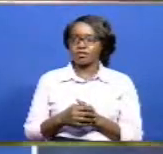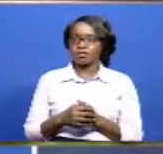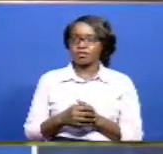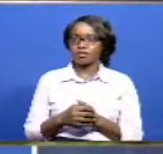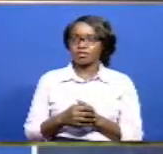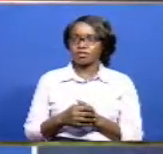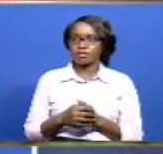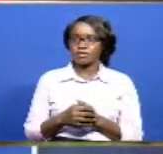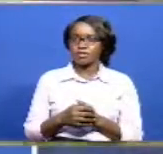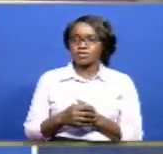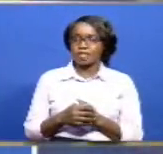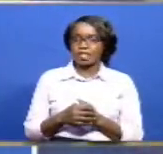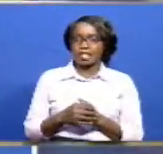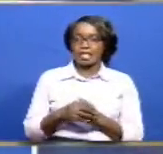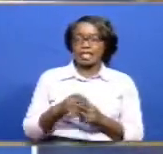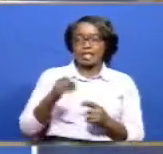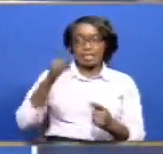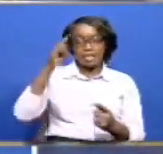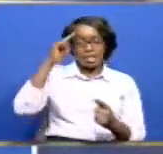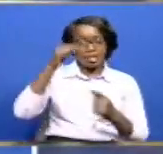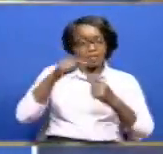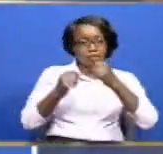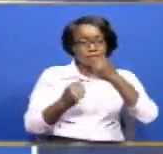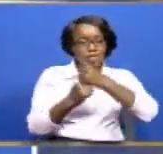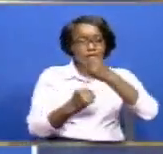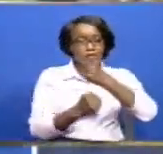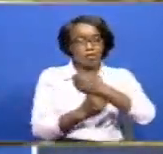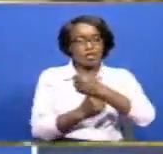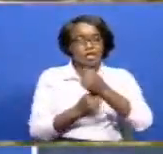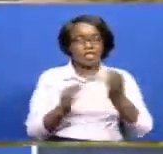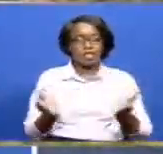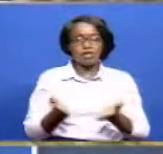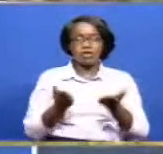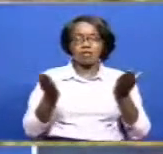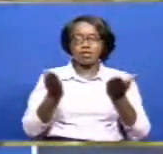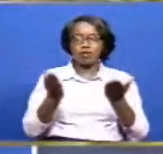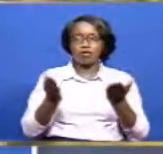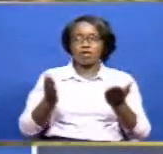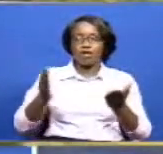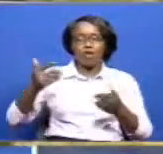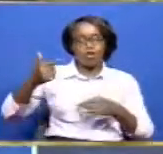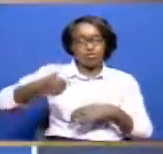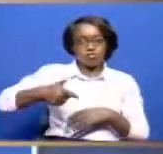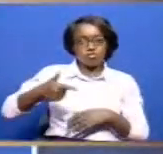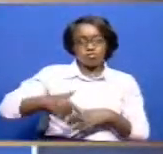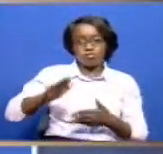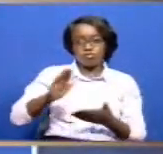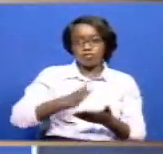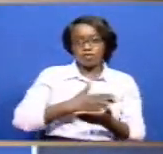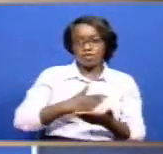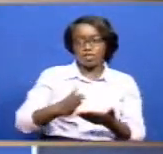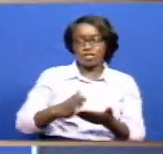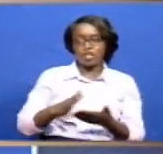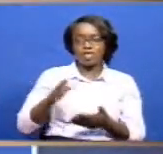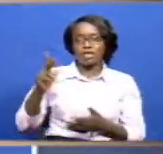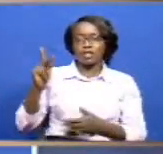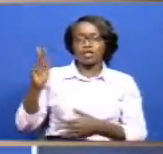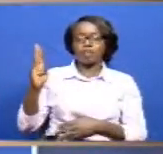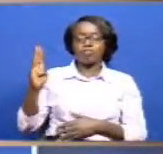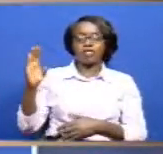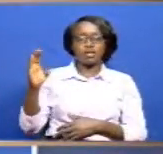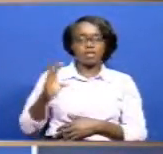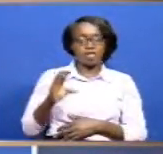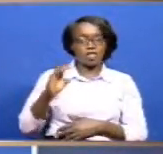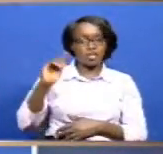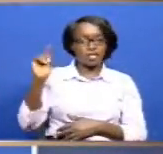Katika hatua inayonuiwa kuunga mkono na kujaliza juhudi za wanamuziki wa humu nchini, shirika la utangazaji nchini